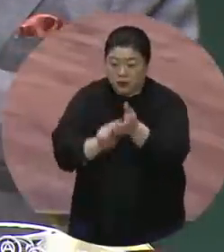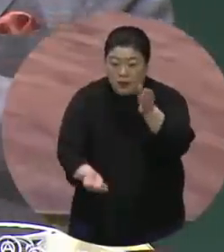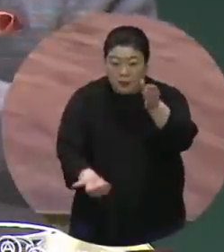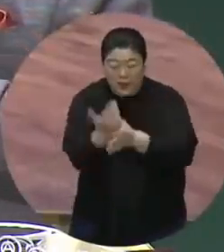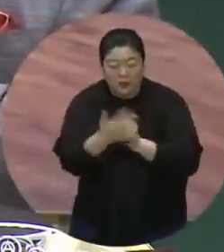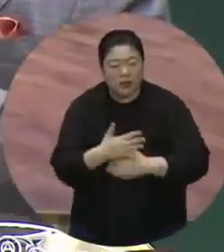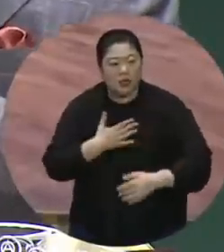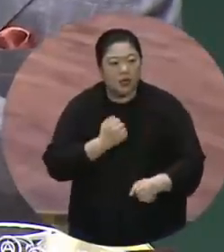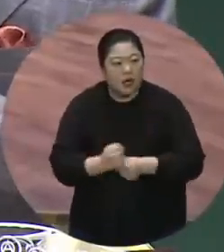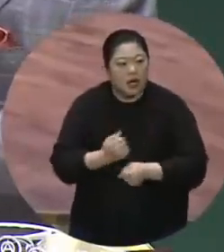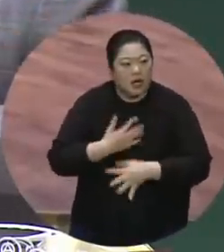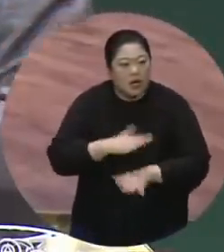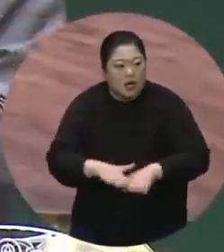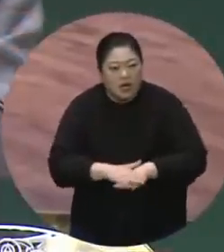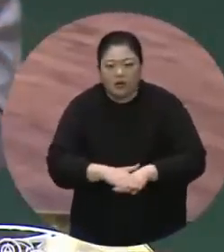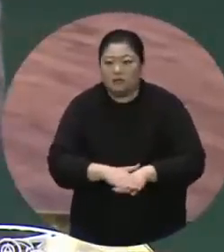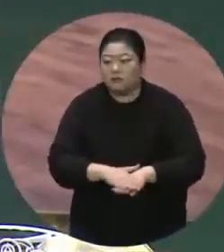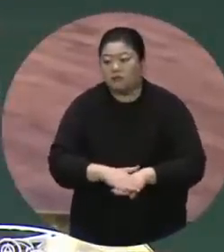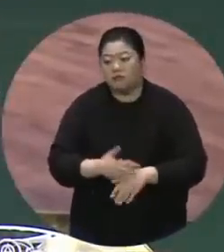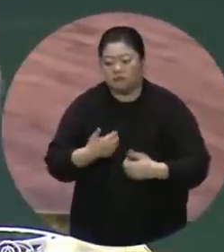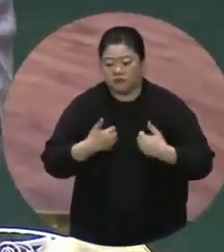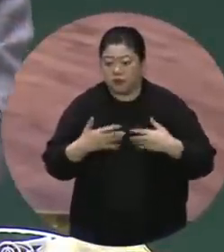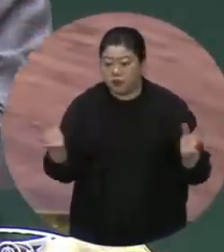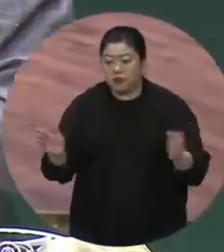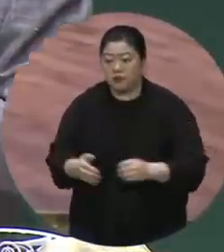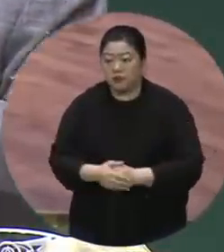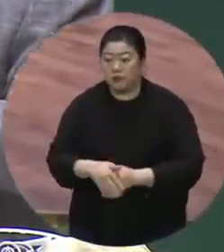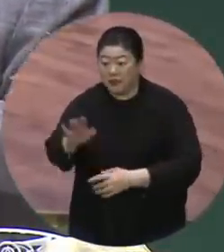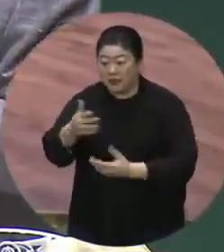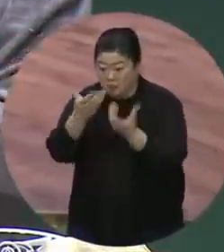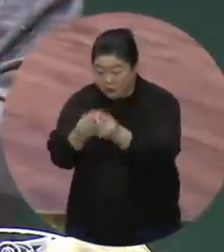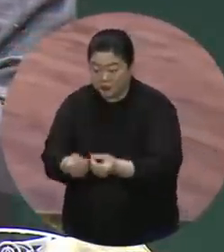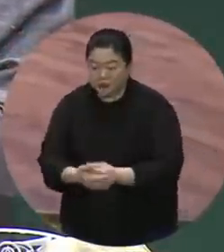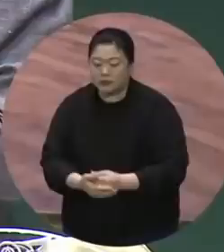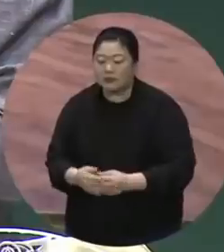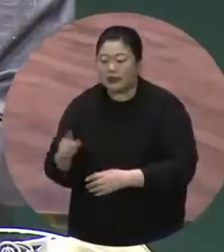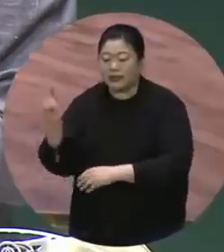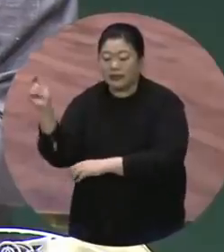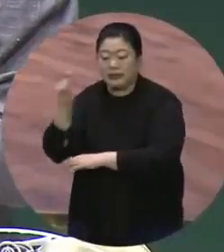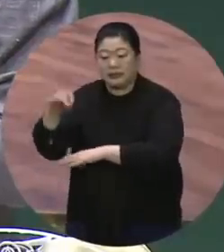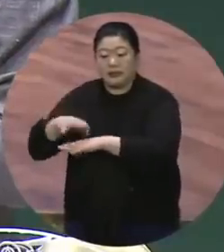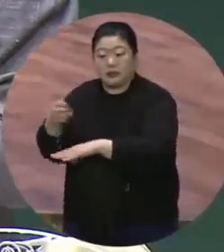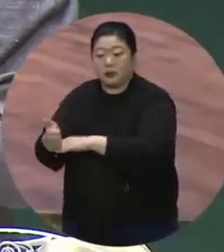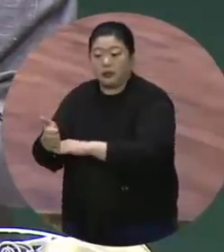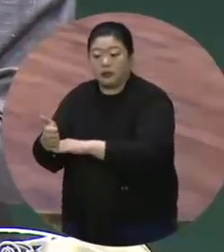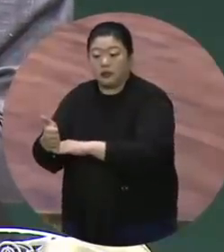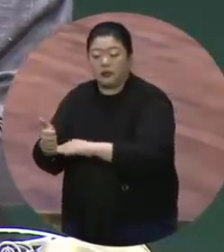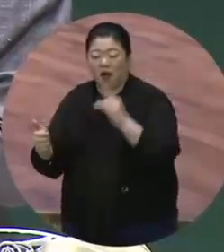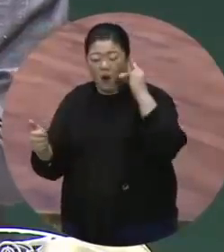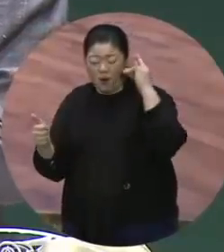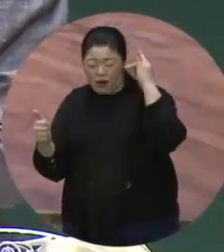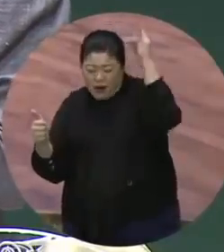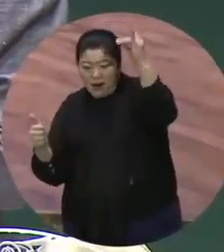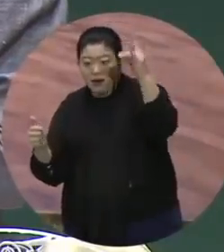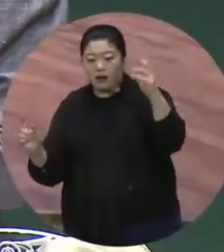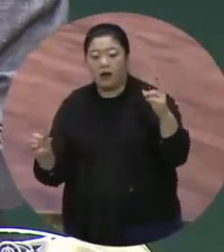아멘. 다윗이 골리앗아 누가 봐도 게임이 안 돼요. 다윗이. 그럼 다윗은 어떻게 나갑니까?